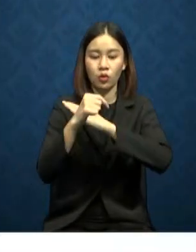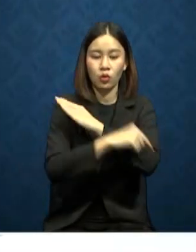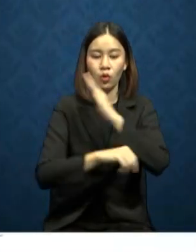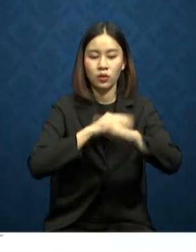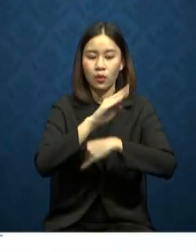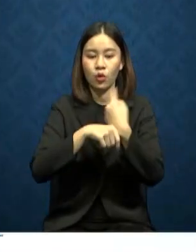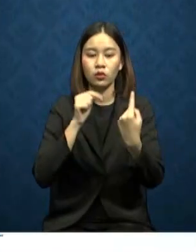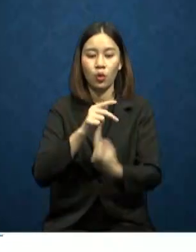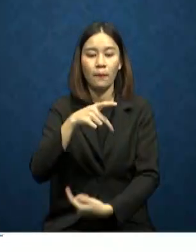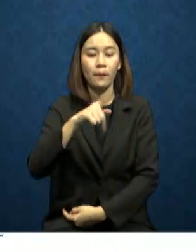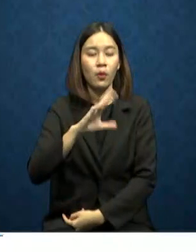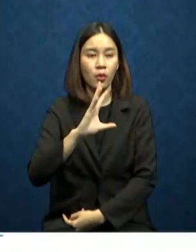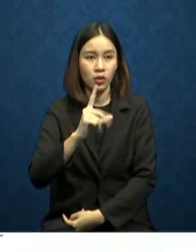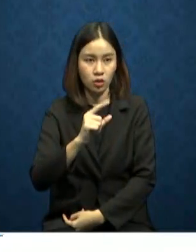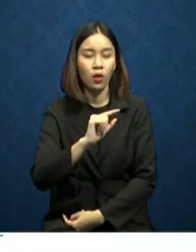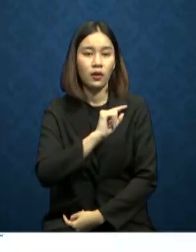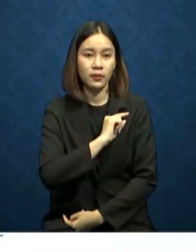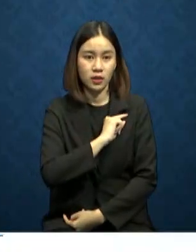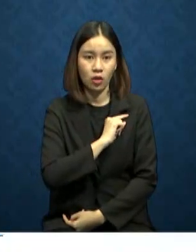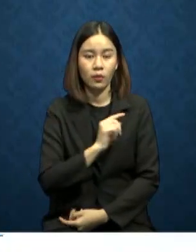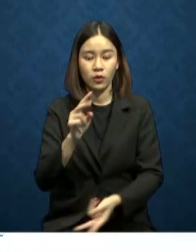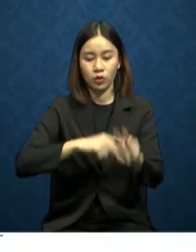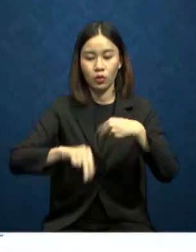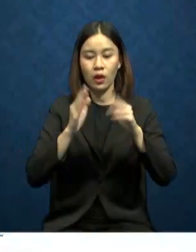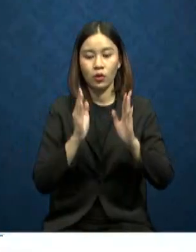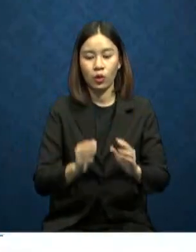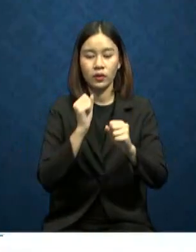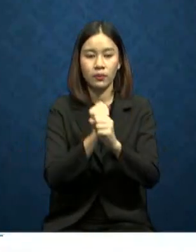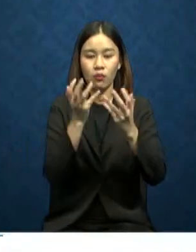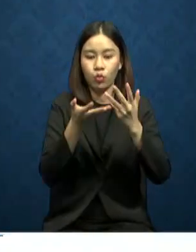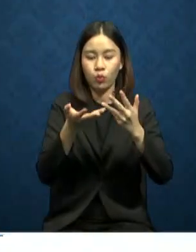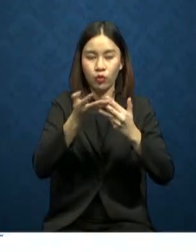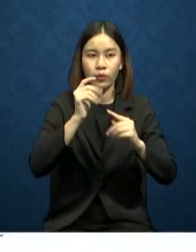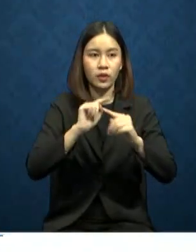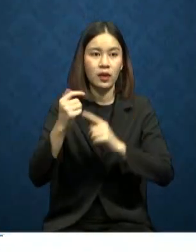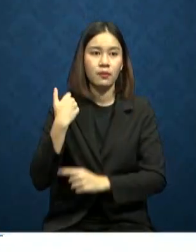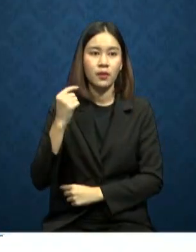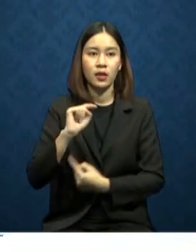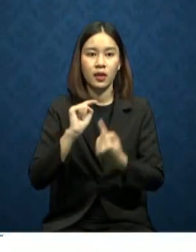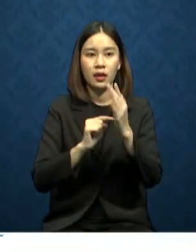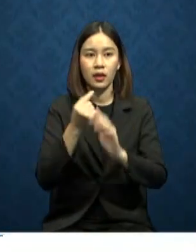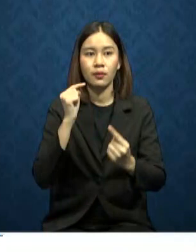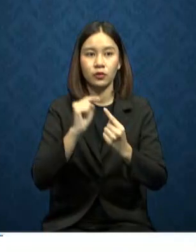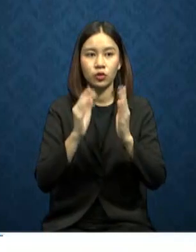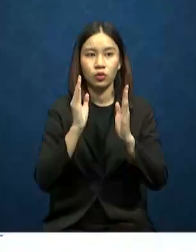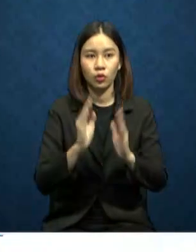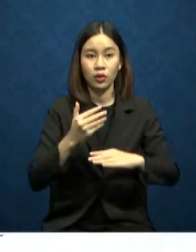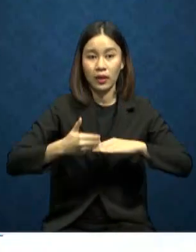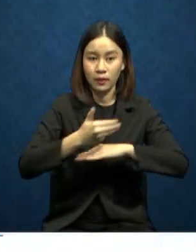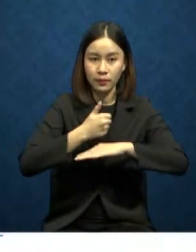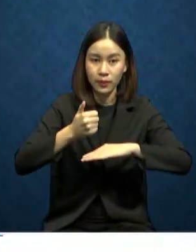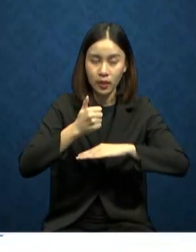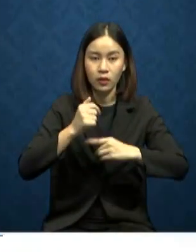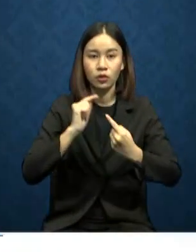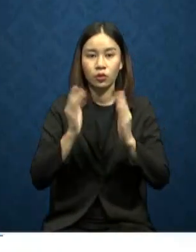ให้กับทางปปชปปชจะเป็นคณดูเจ้าหน้าที่ทุกระดับไม่ว่าจะเป็นตั้งแต่ระดับผู้านการเมืองจน